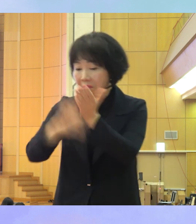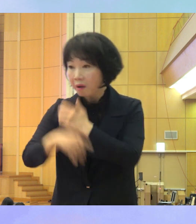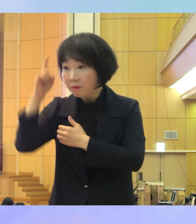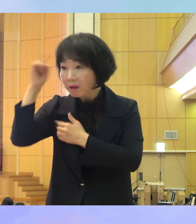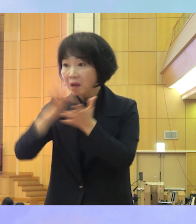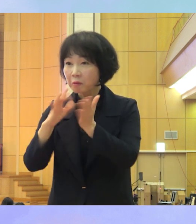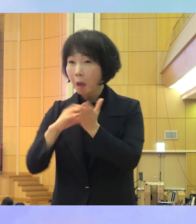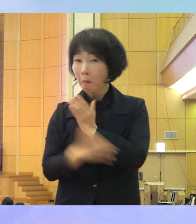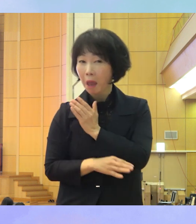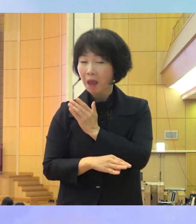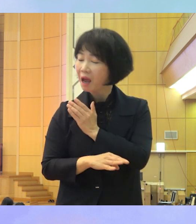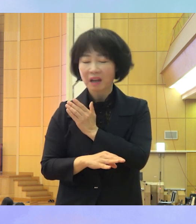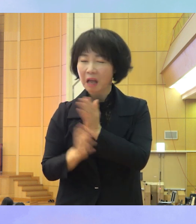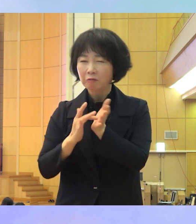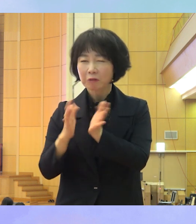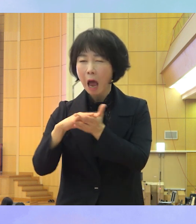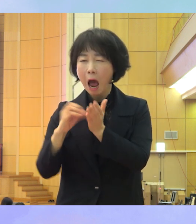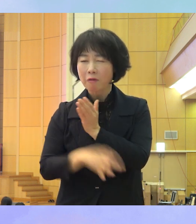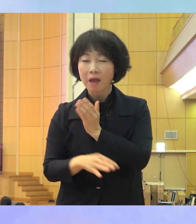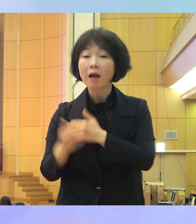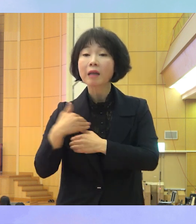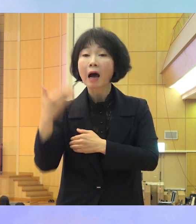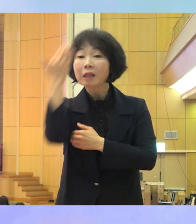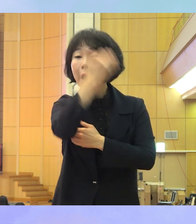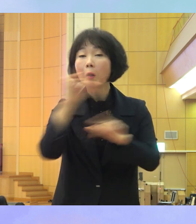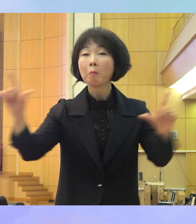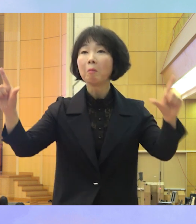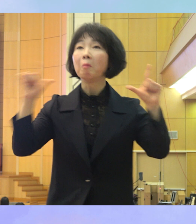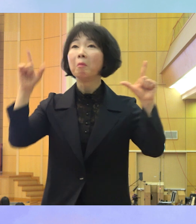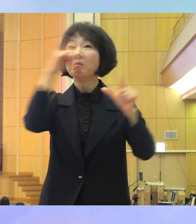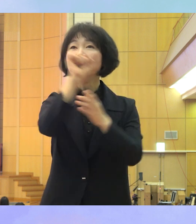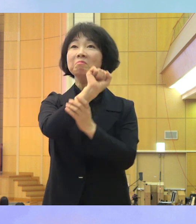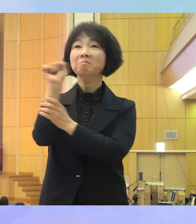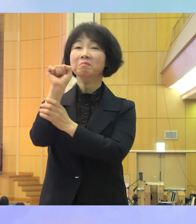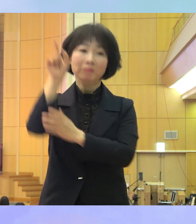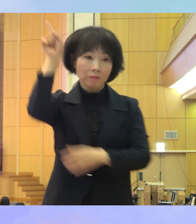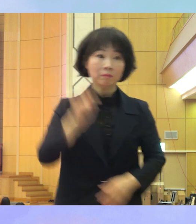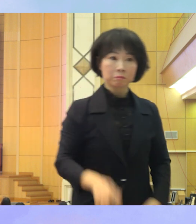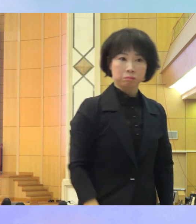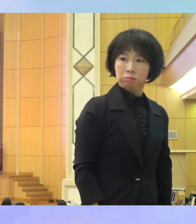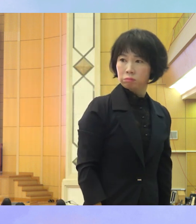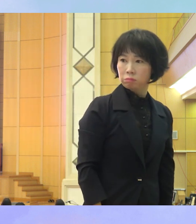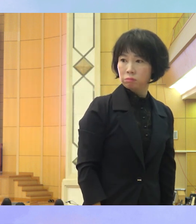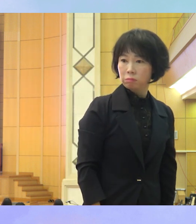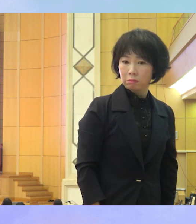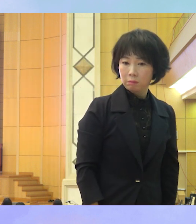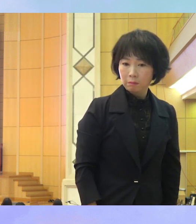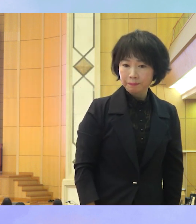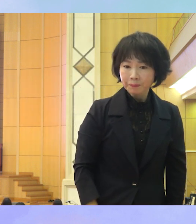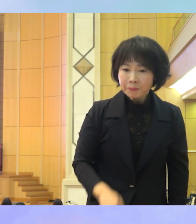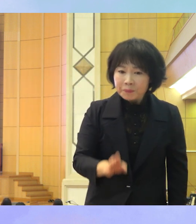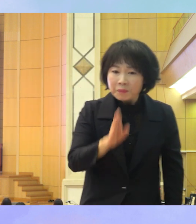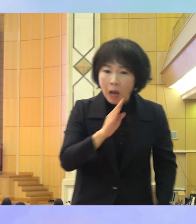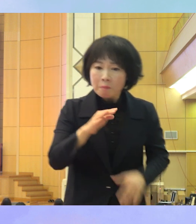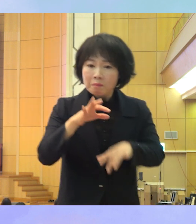뭐라 참살과 거리가 뭐라 참살과 피, 곧